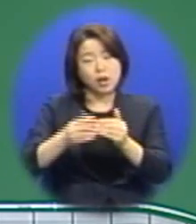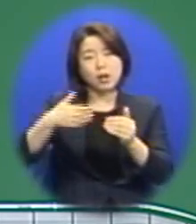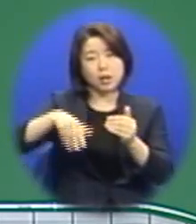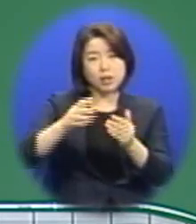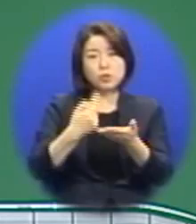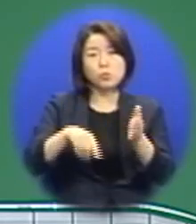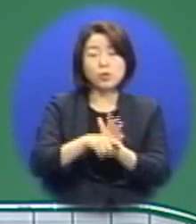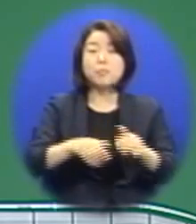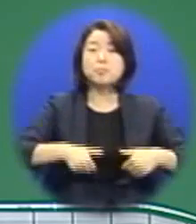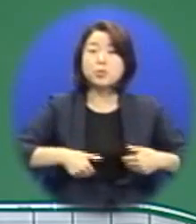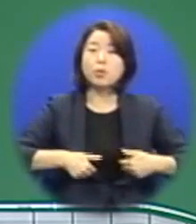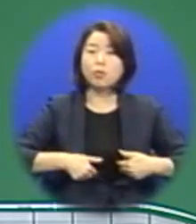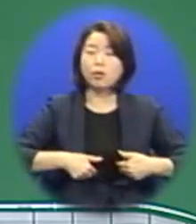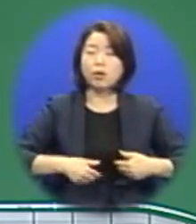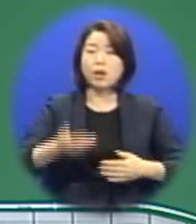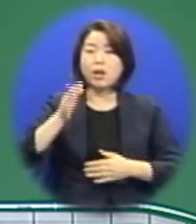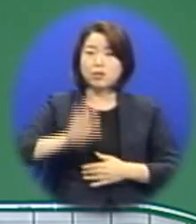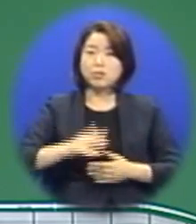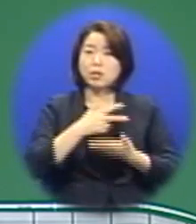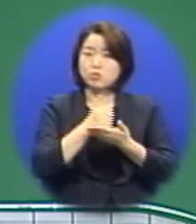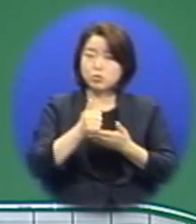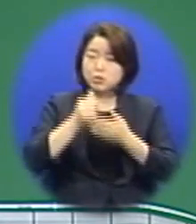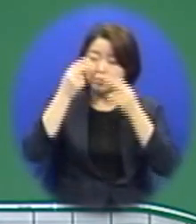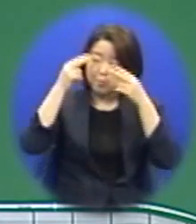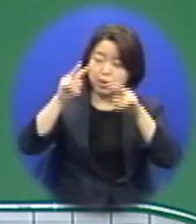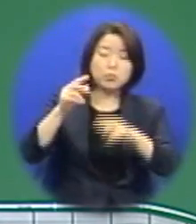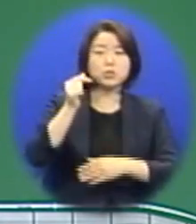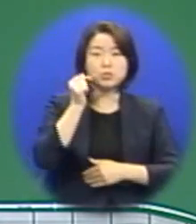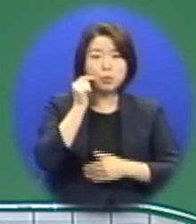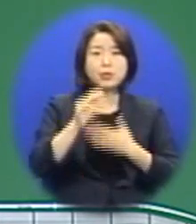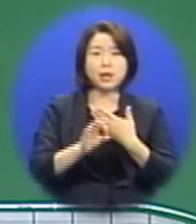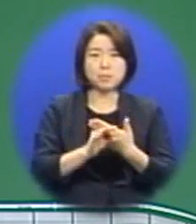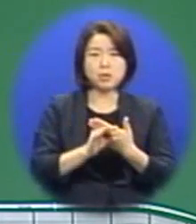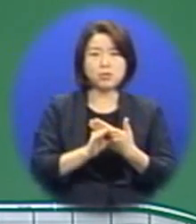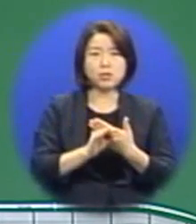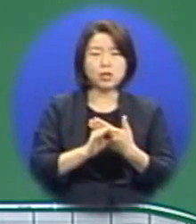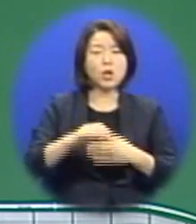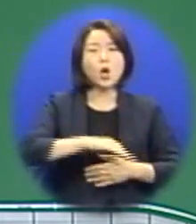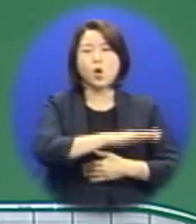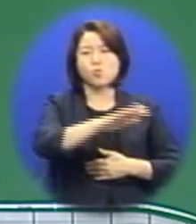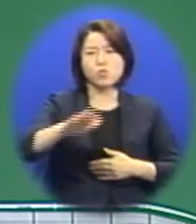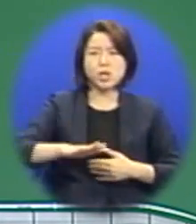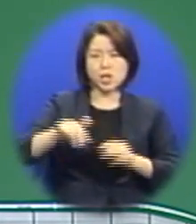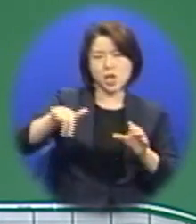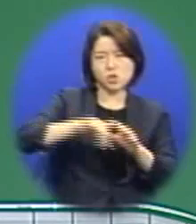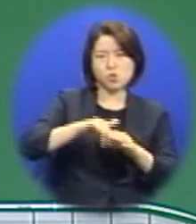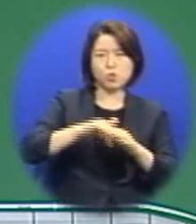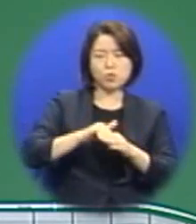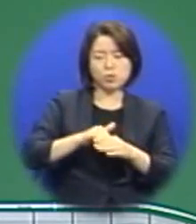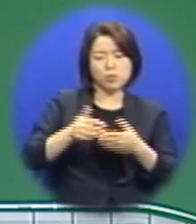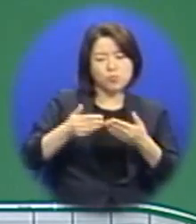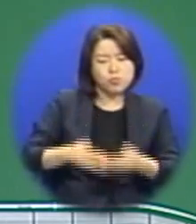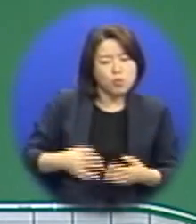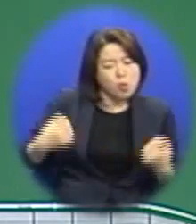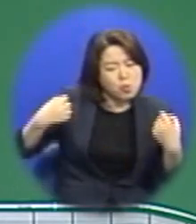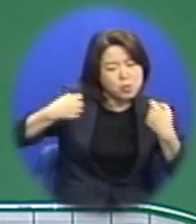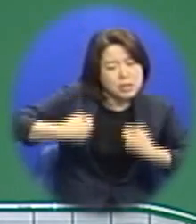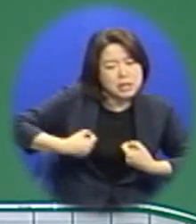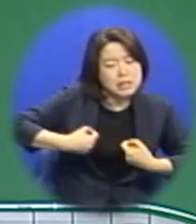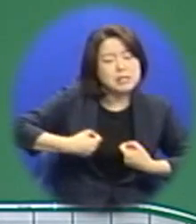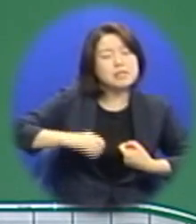것들이에요. 정작 주님을 바라보지 못하면 그건 우리에게 종교적인 무거운 굴레가 될 수도